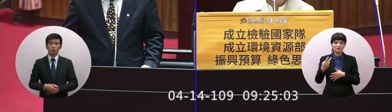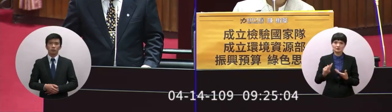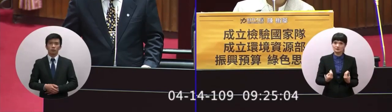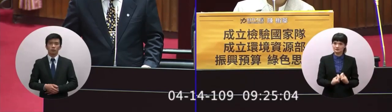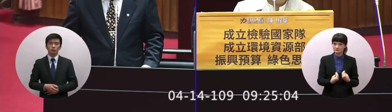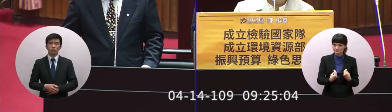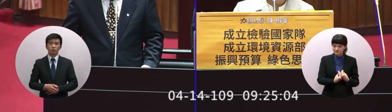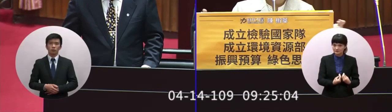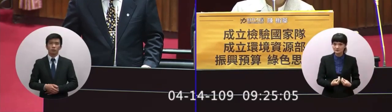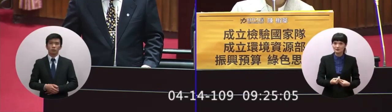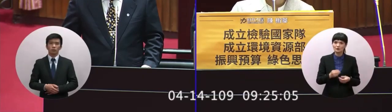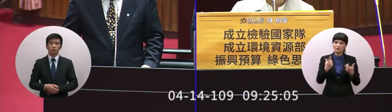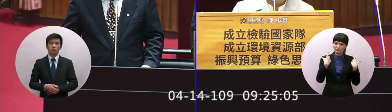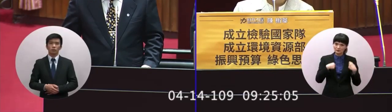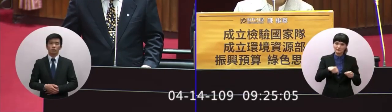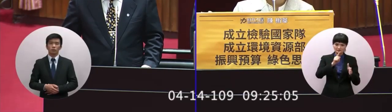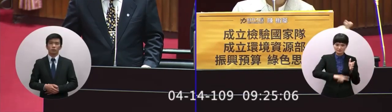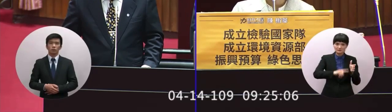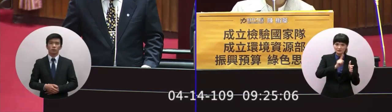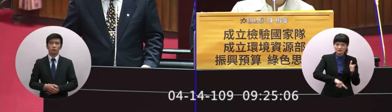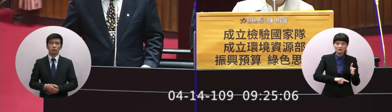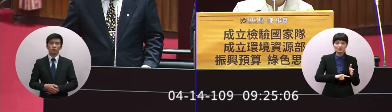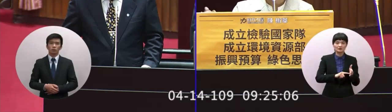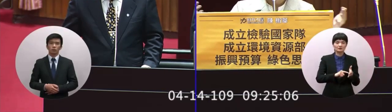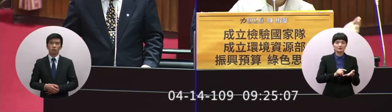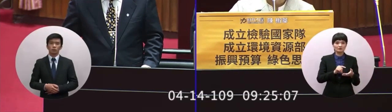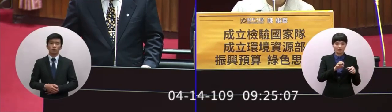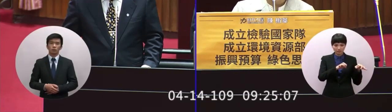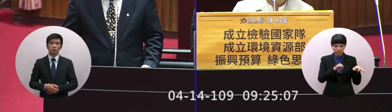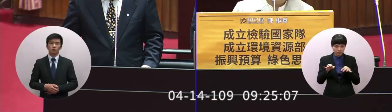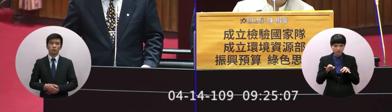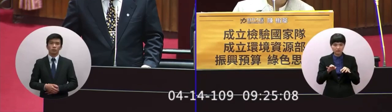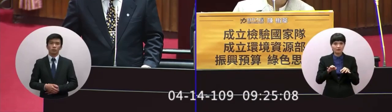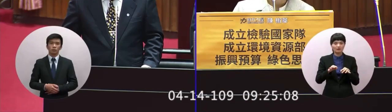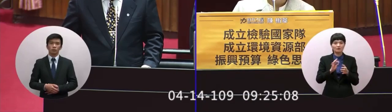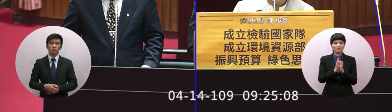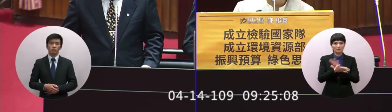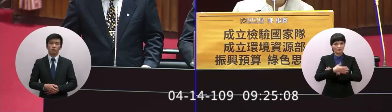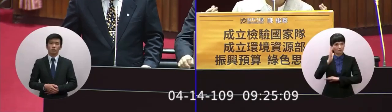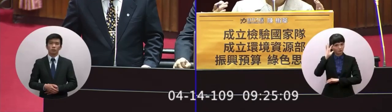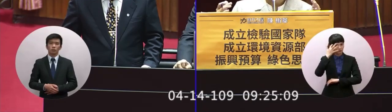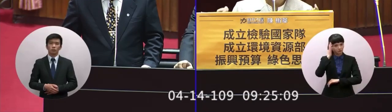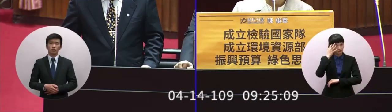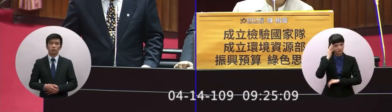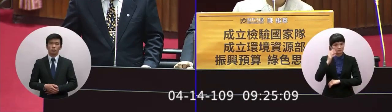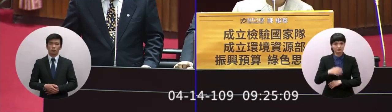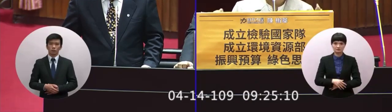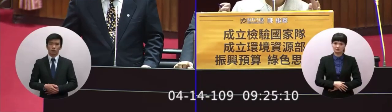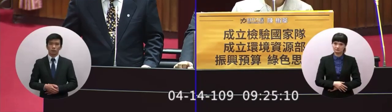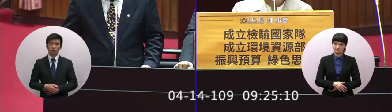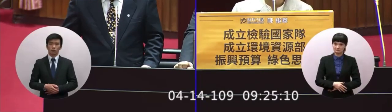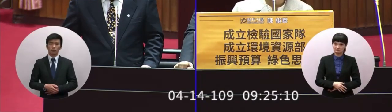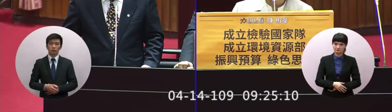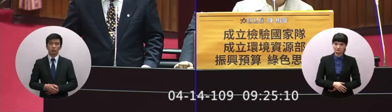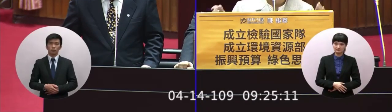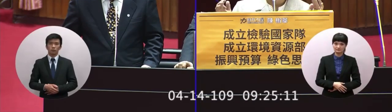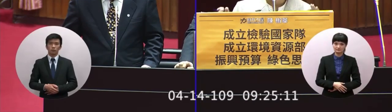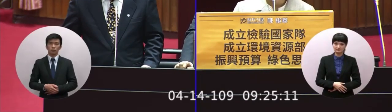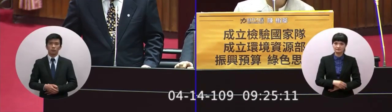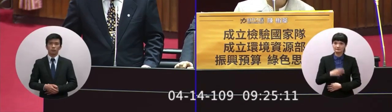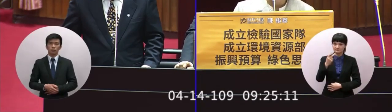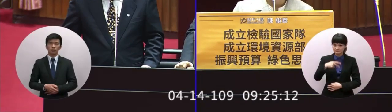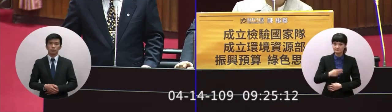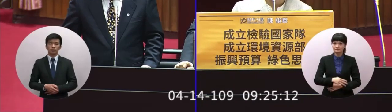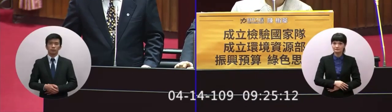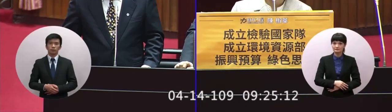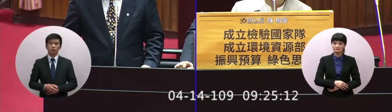个简单的事情变成很复杂，然后拖延那个整治的时间，所以这样子再加上